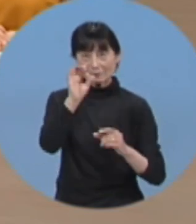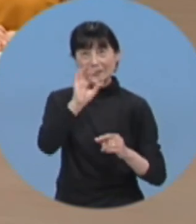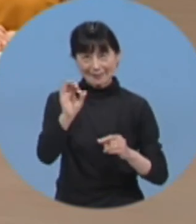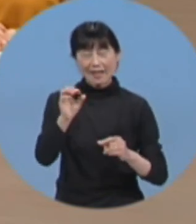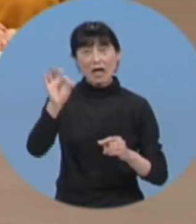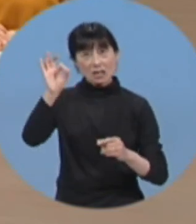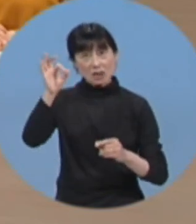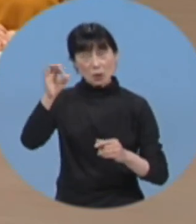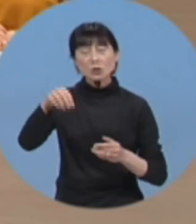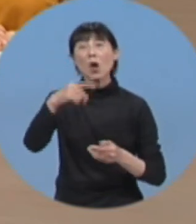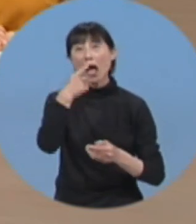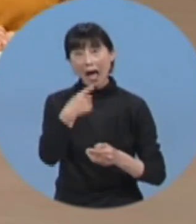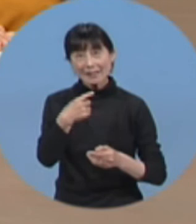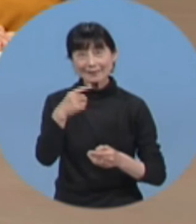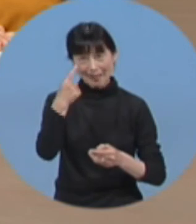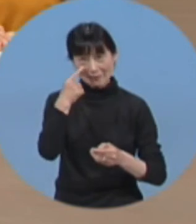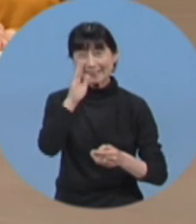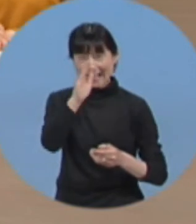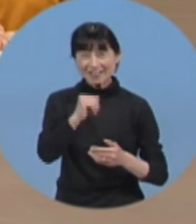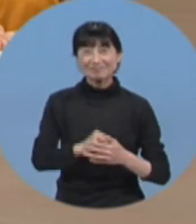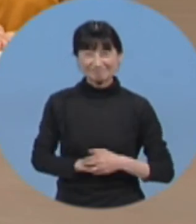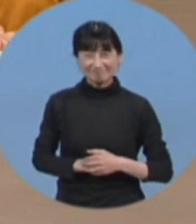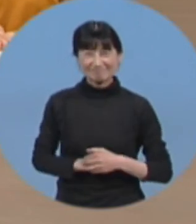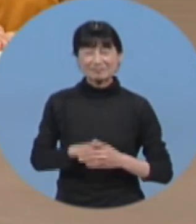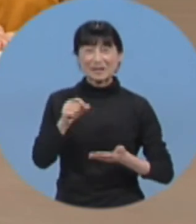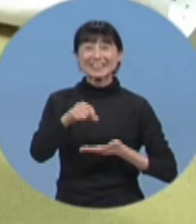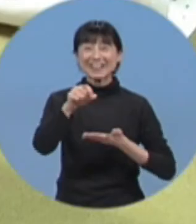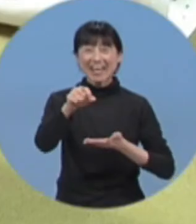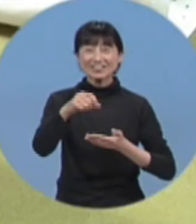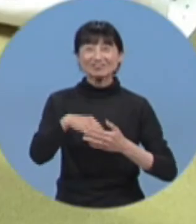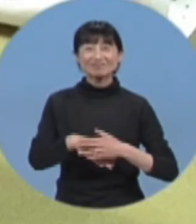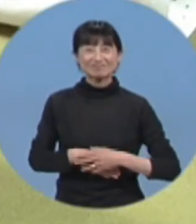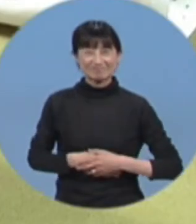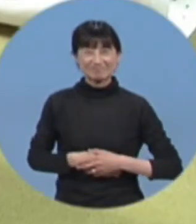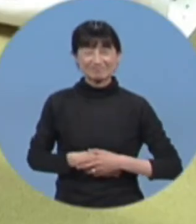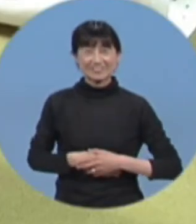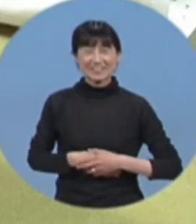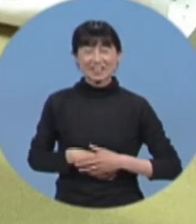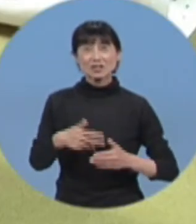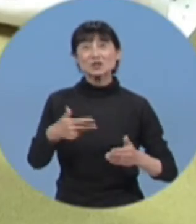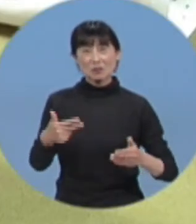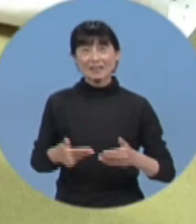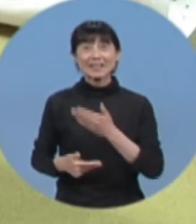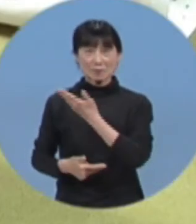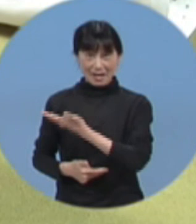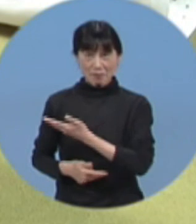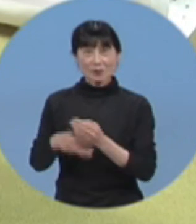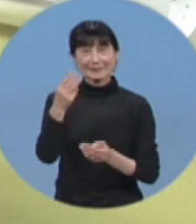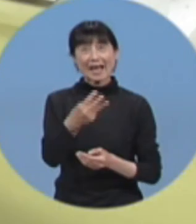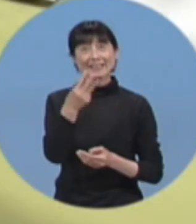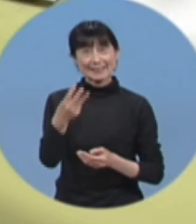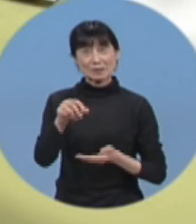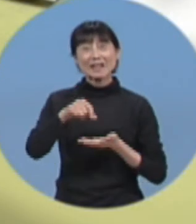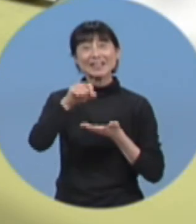賞の味、ぜひ一度お試しください。それではプレゼントです。 今週はネタ芋けんぴを3名の